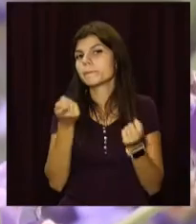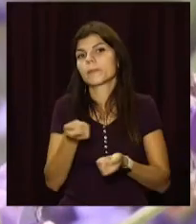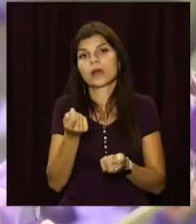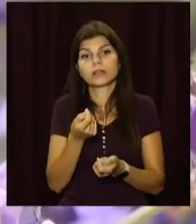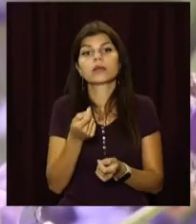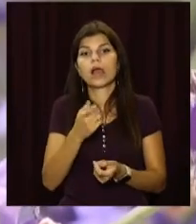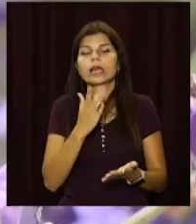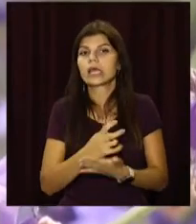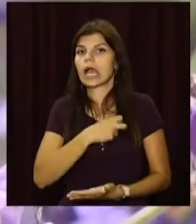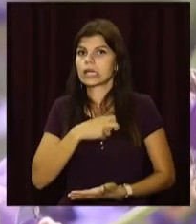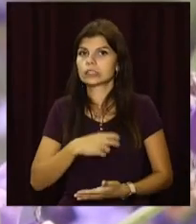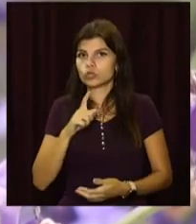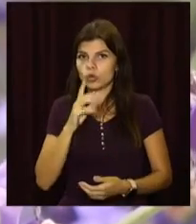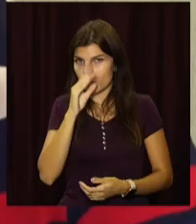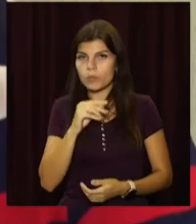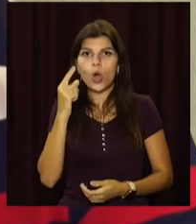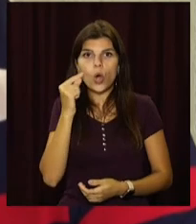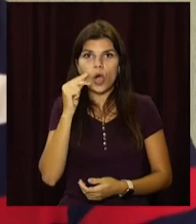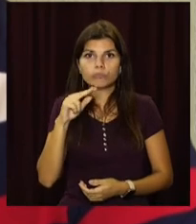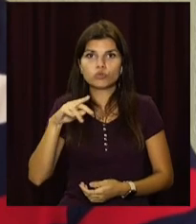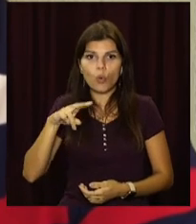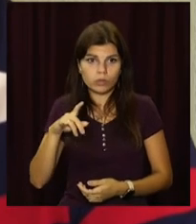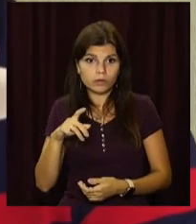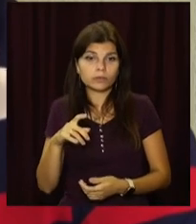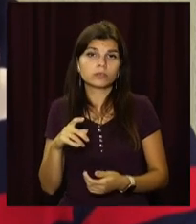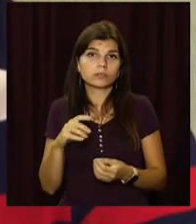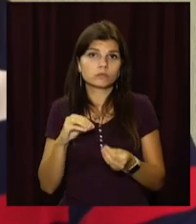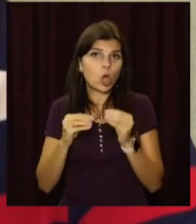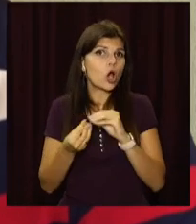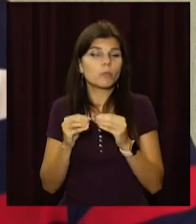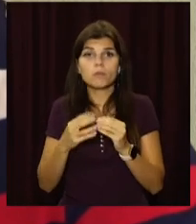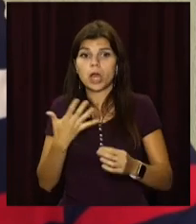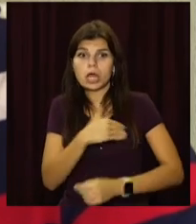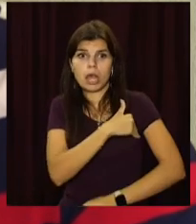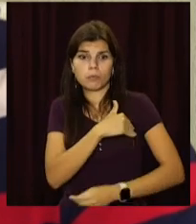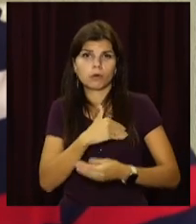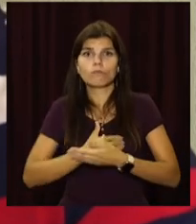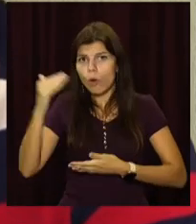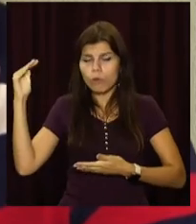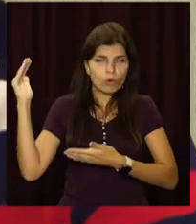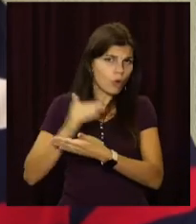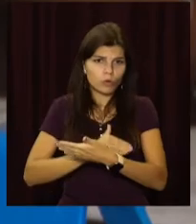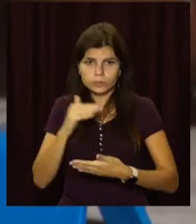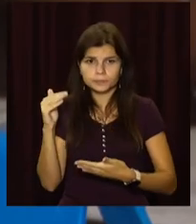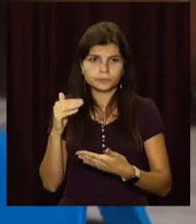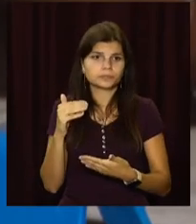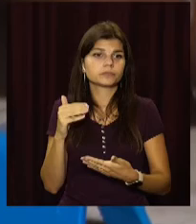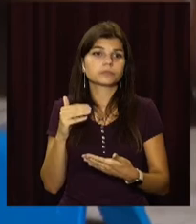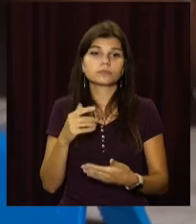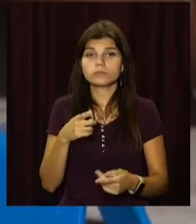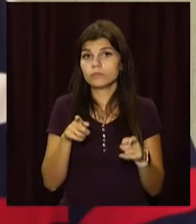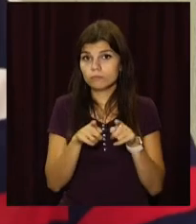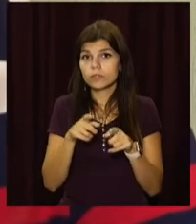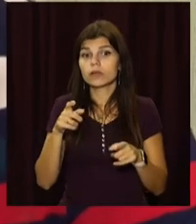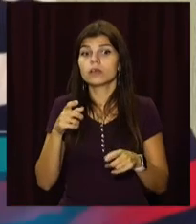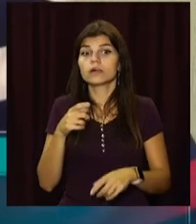області є ризик залишитися без бджіл. Якщо піде збільшення середньої і температури більш ніж на 2 градуси, підуть такі незворотні природні